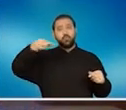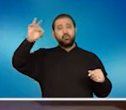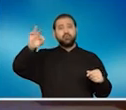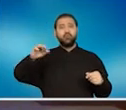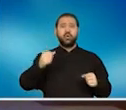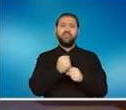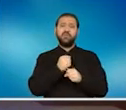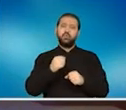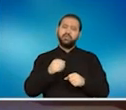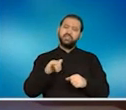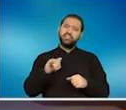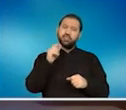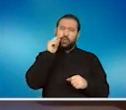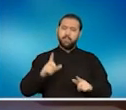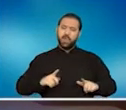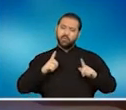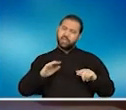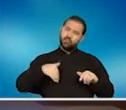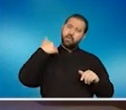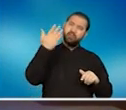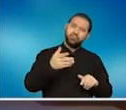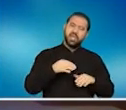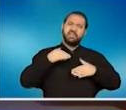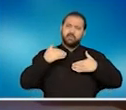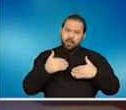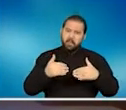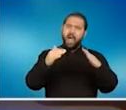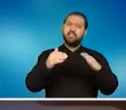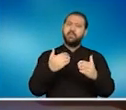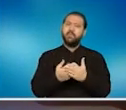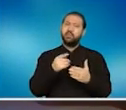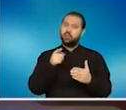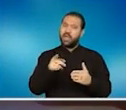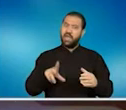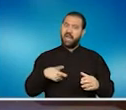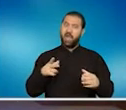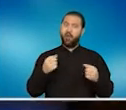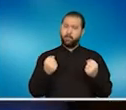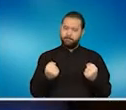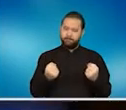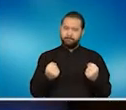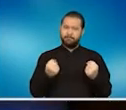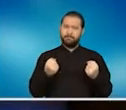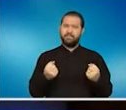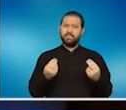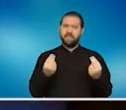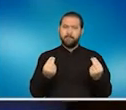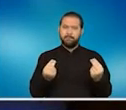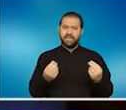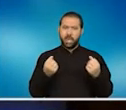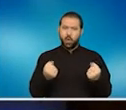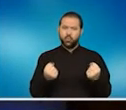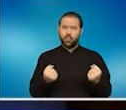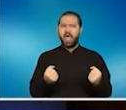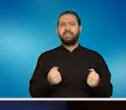de urmașii lui să le ducă mai departe, pentru că ele erau bine conturate și